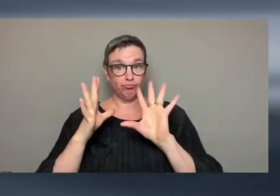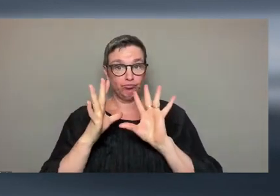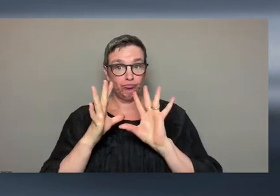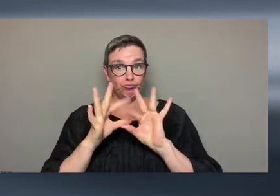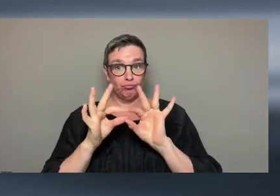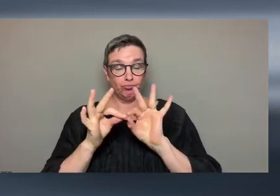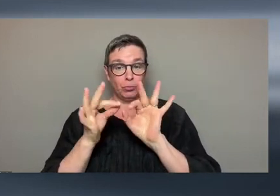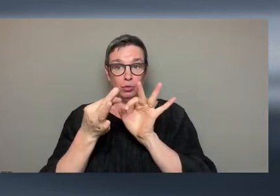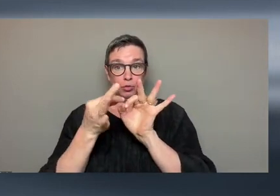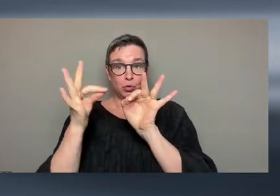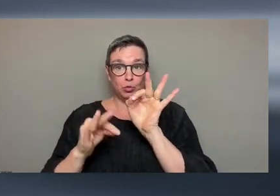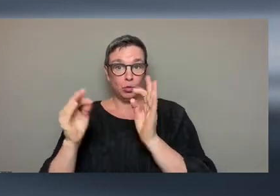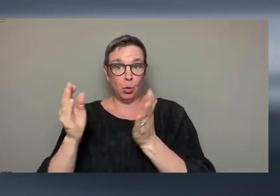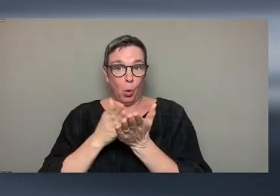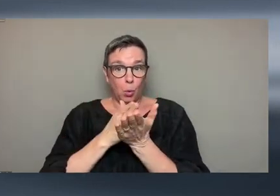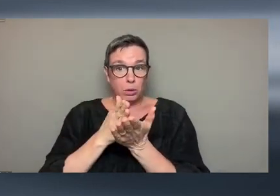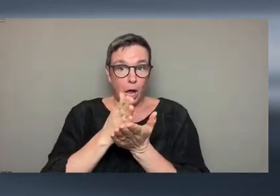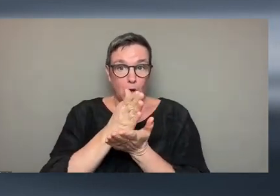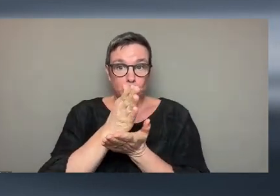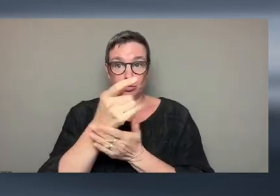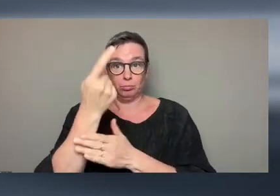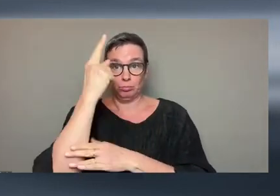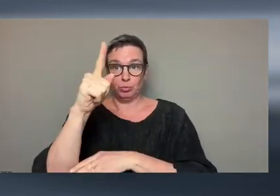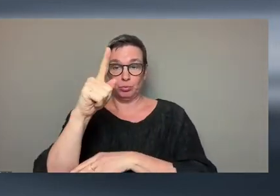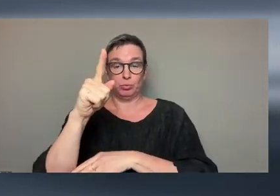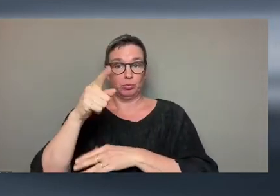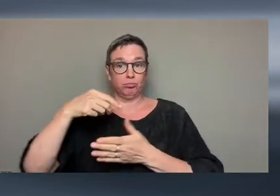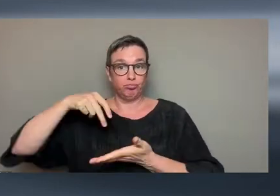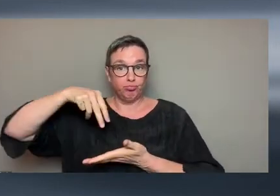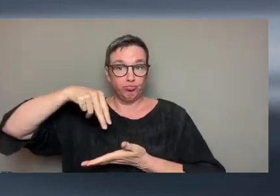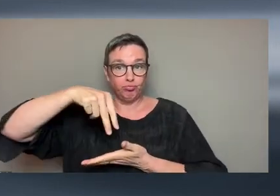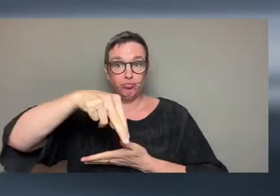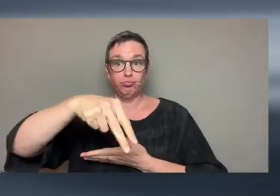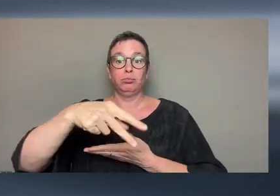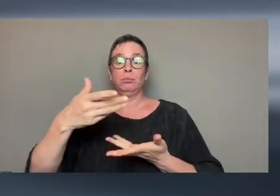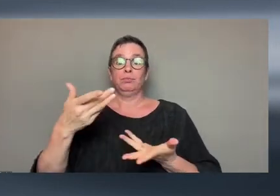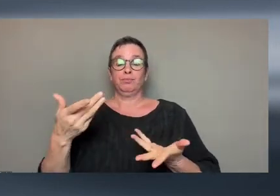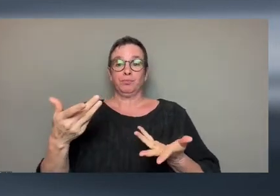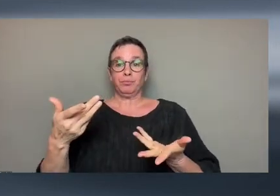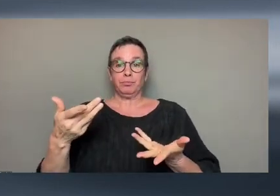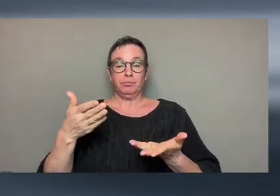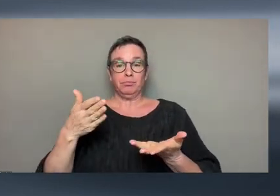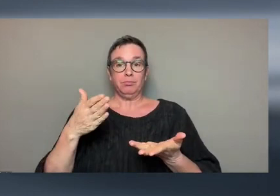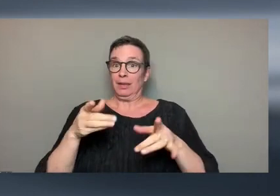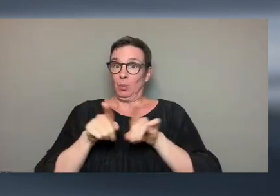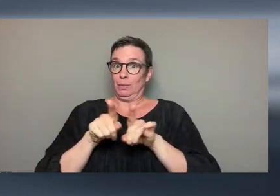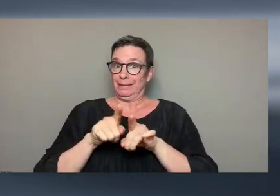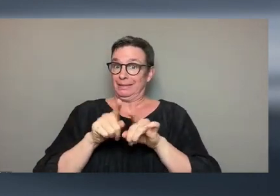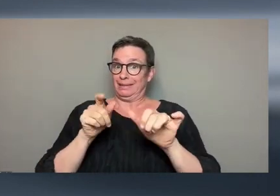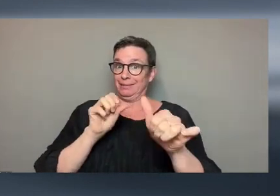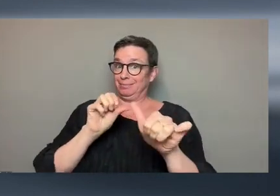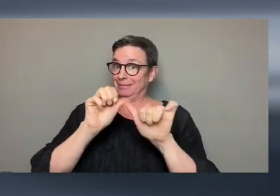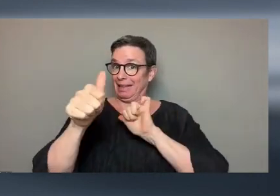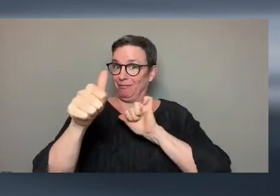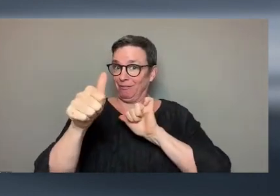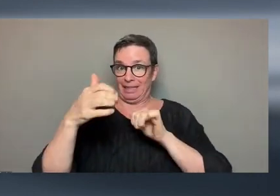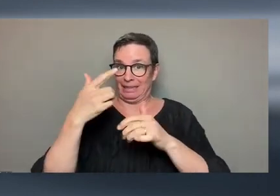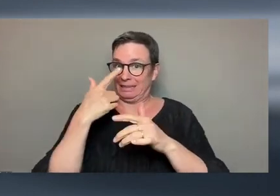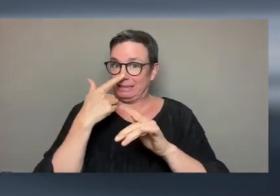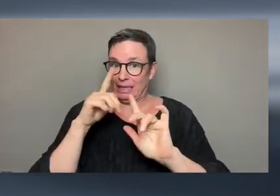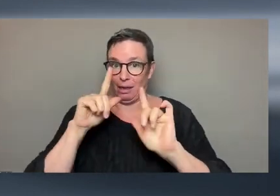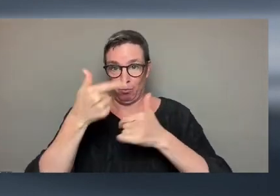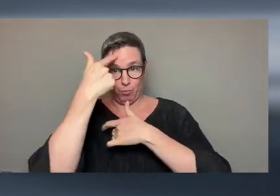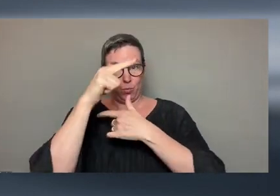de routage des chemins piétons et, en lien avec celle-ci, les défis à relever dans le domaine de